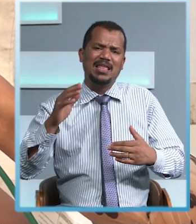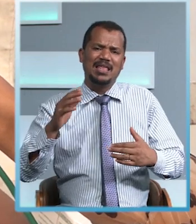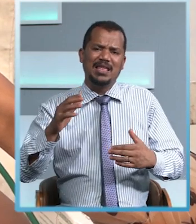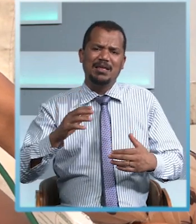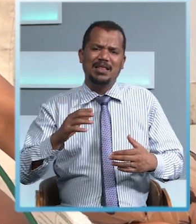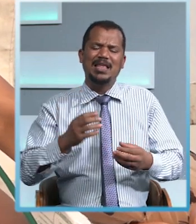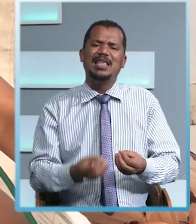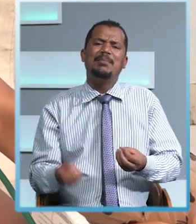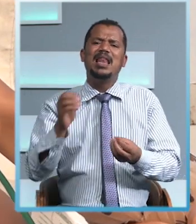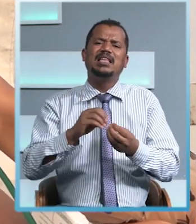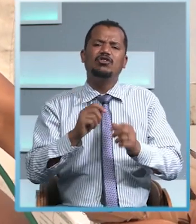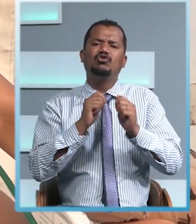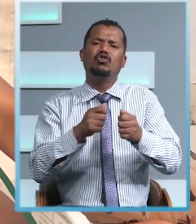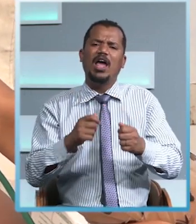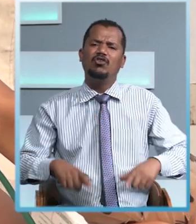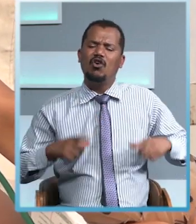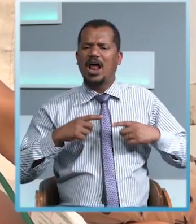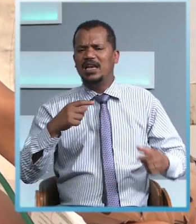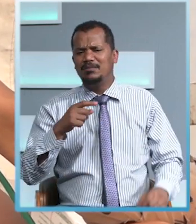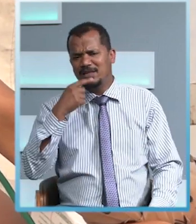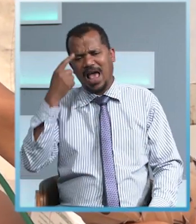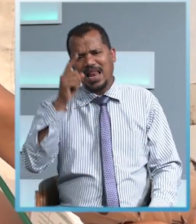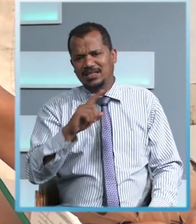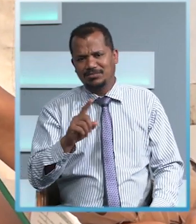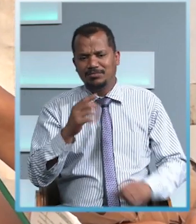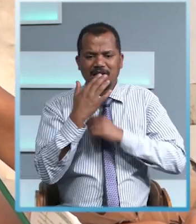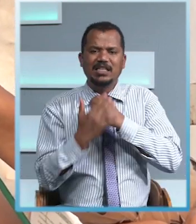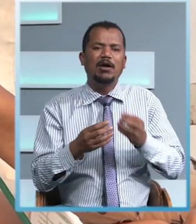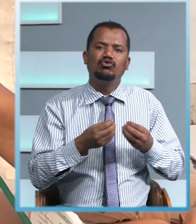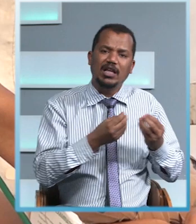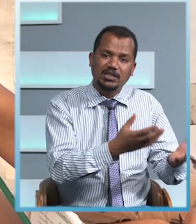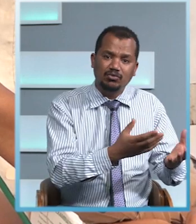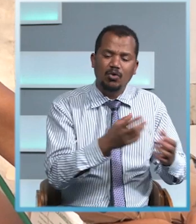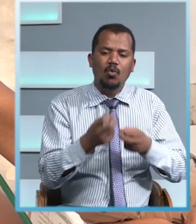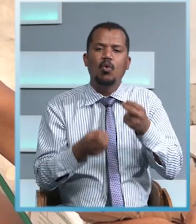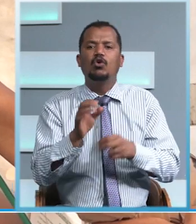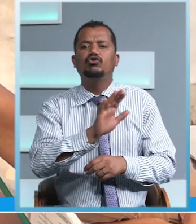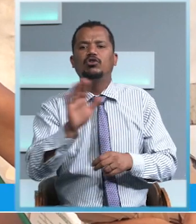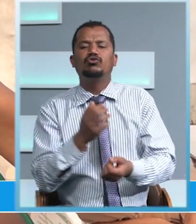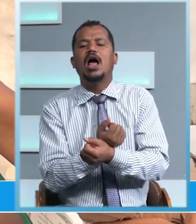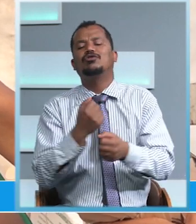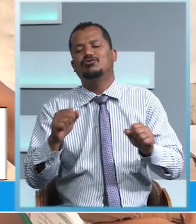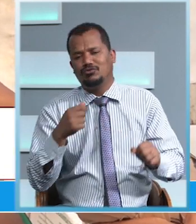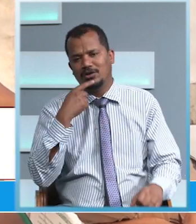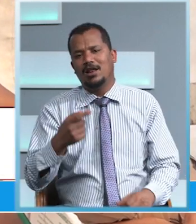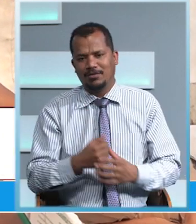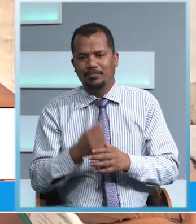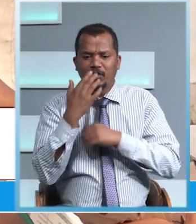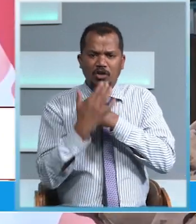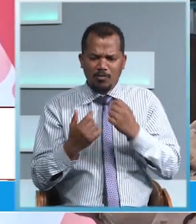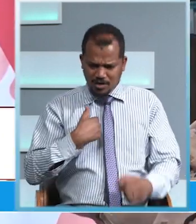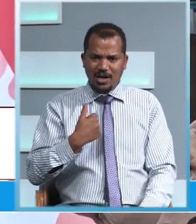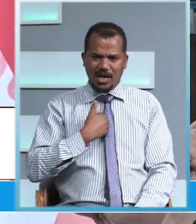በላይ የበለጠ ስጦታ ይኖራል ብየም አላስብም ስለዚህ ደማችሁን ሰጣችሁ ወገኖቻችሁን አድኑ